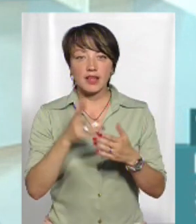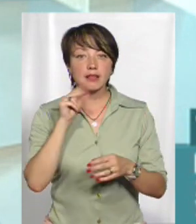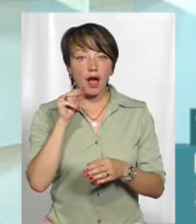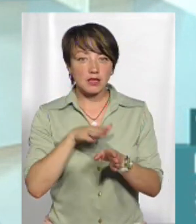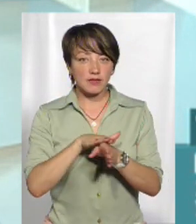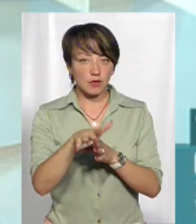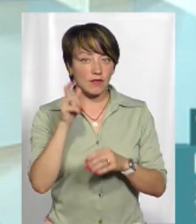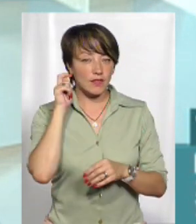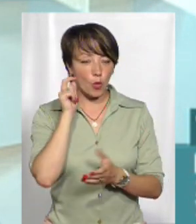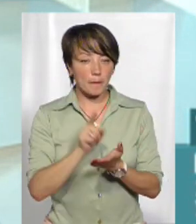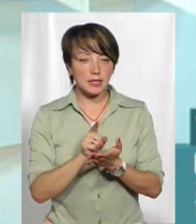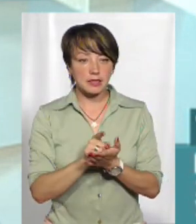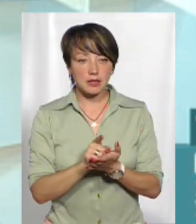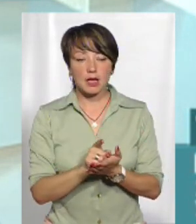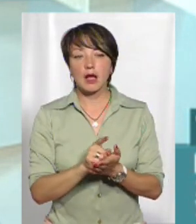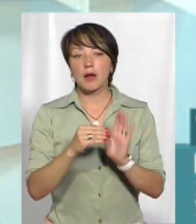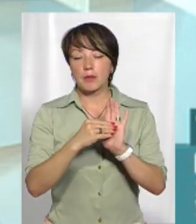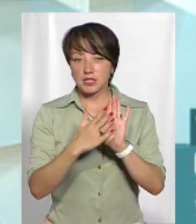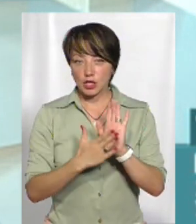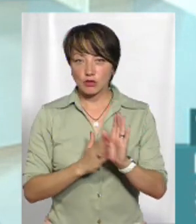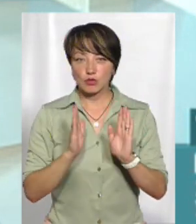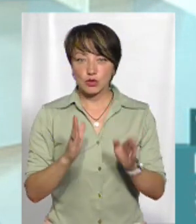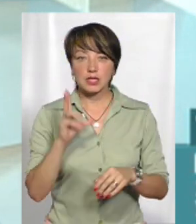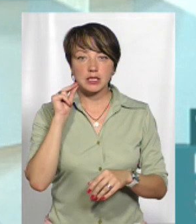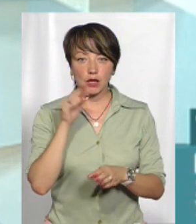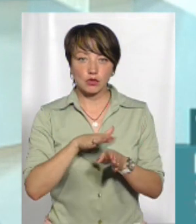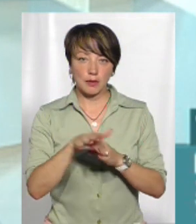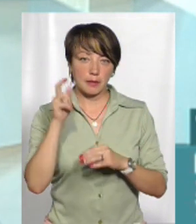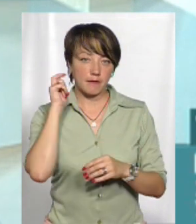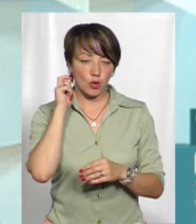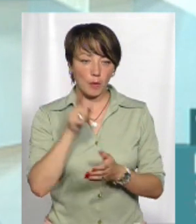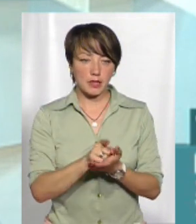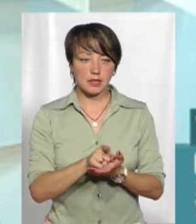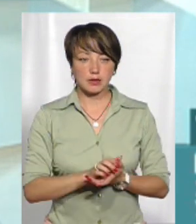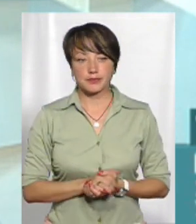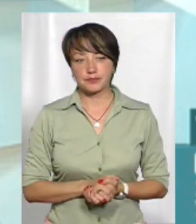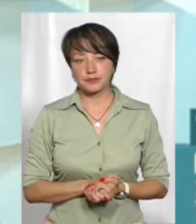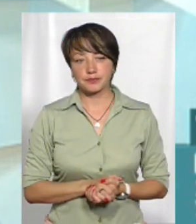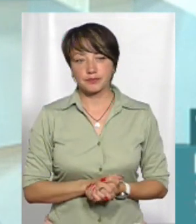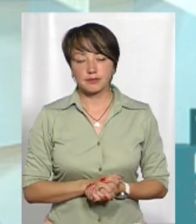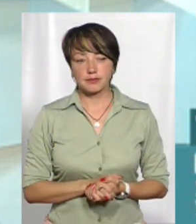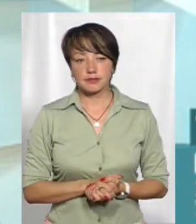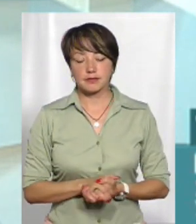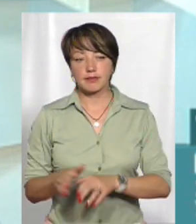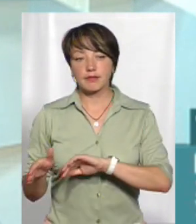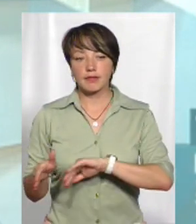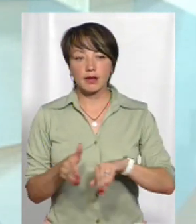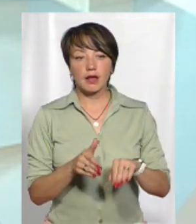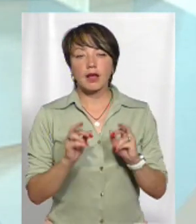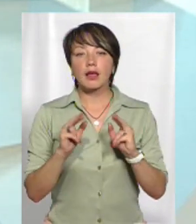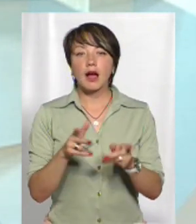дати досягнення пенсійного віку, то її пенсія буде призначена з дати досягнення пенсійного віку. Як